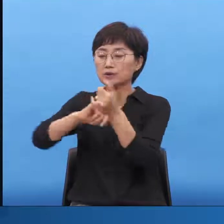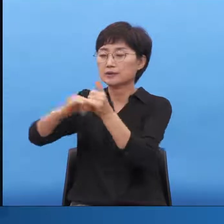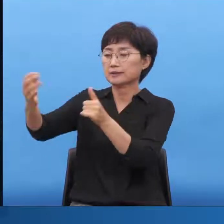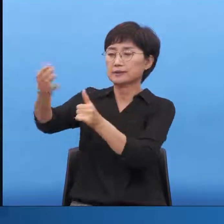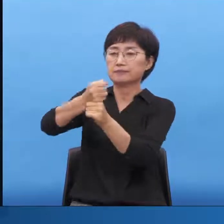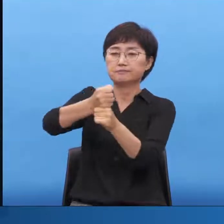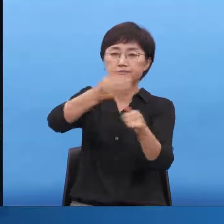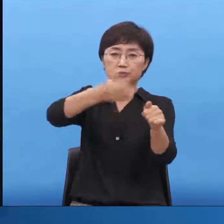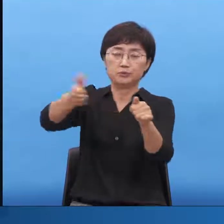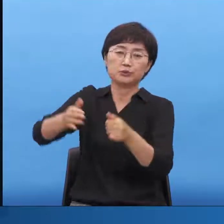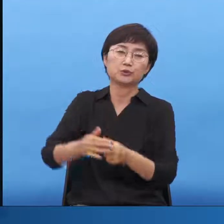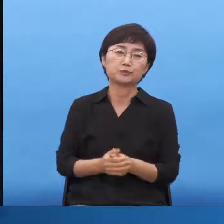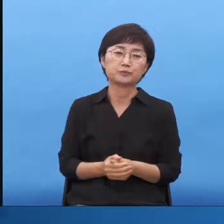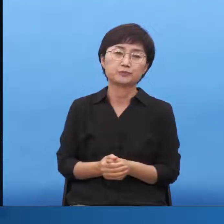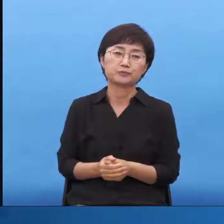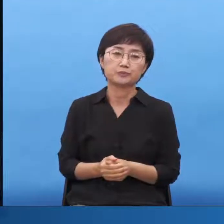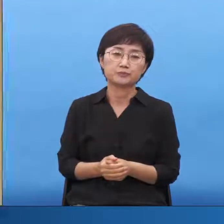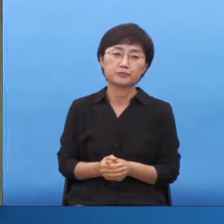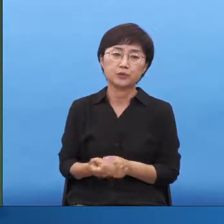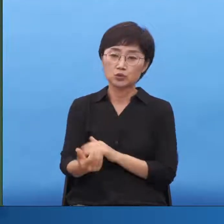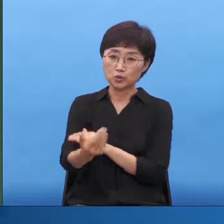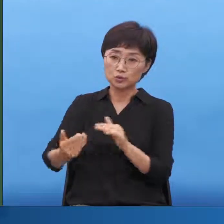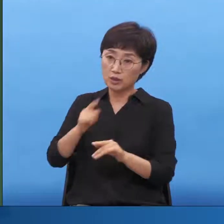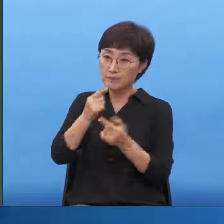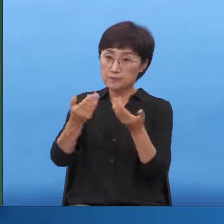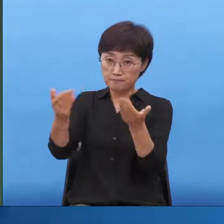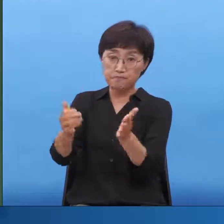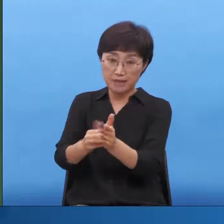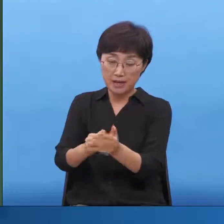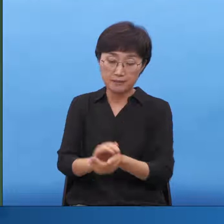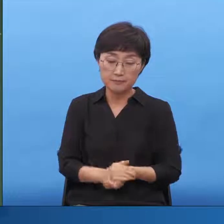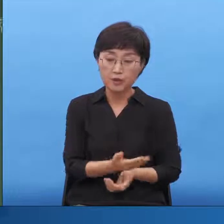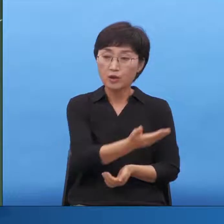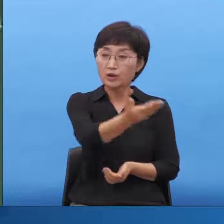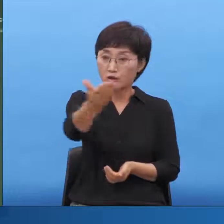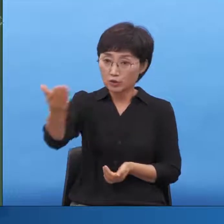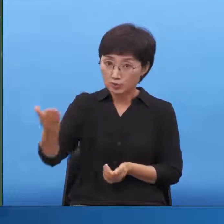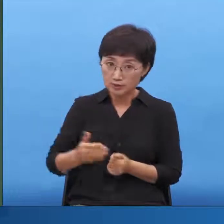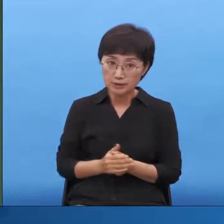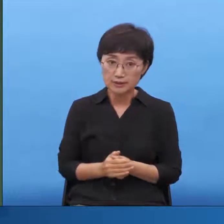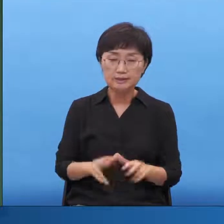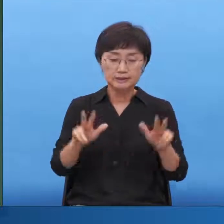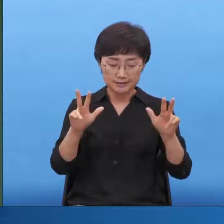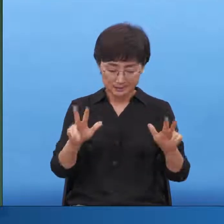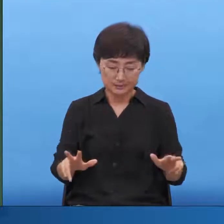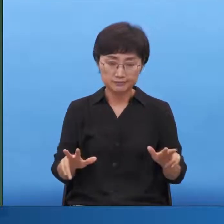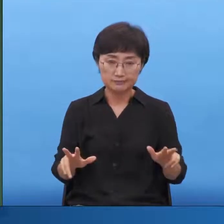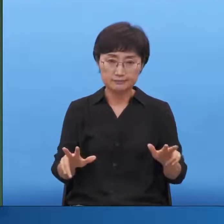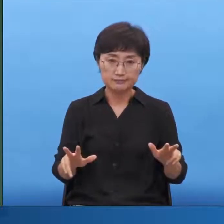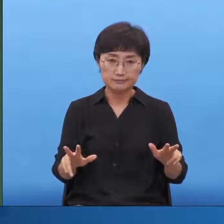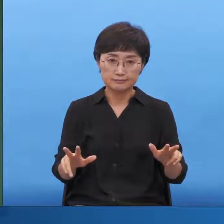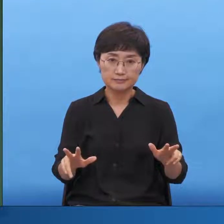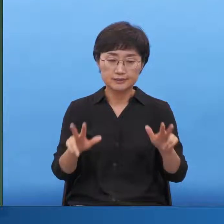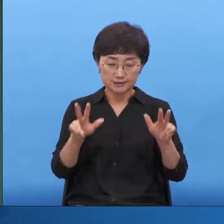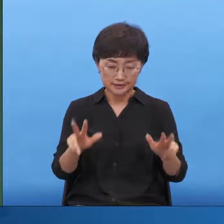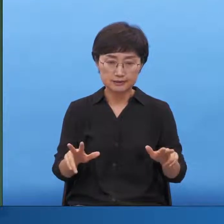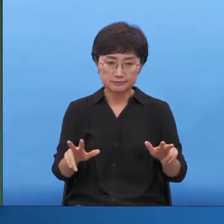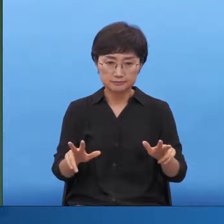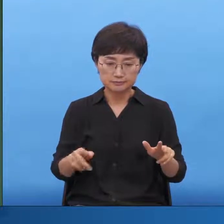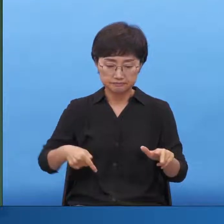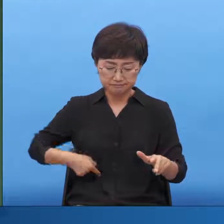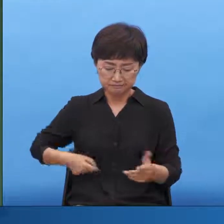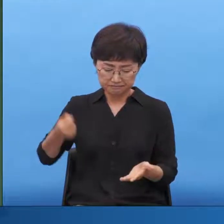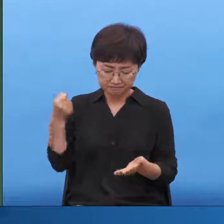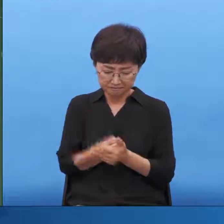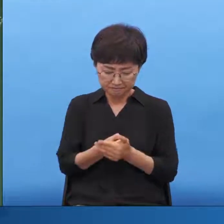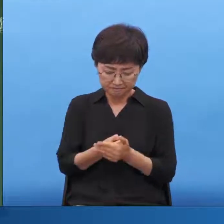所以人们都不要担心，神迹并不重要，应该握住圣约。 아까 모였을 때 얘기했죠. 여러분이 조금만 지금부터 기도 시스템을